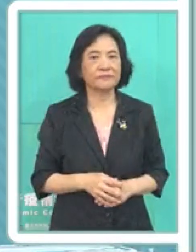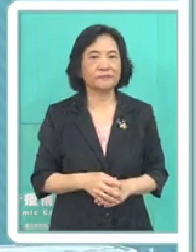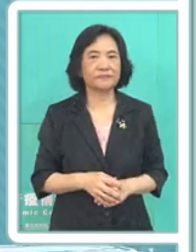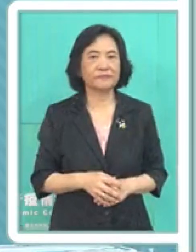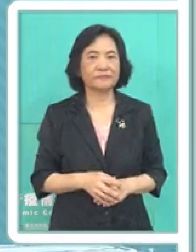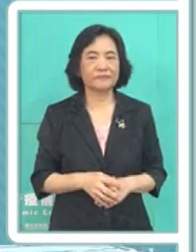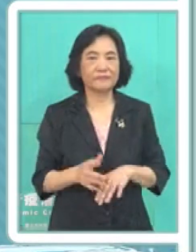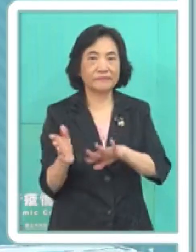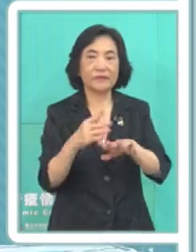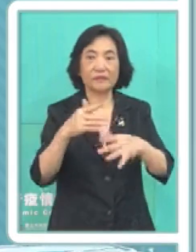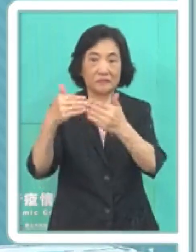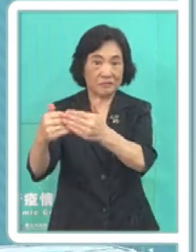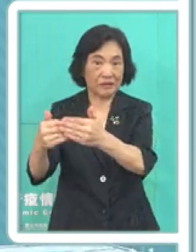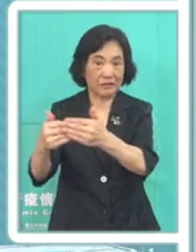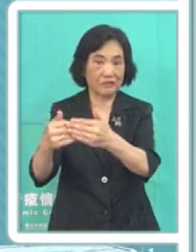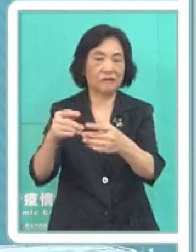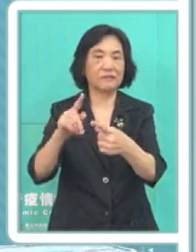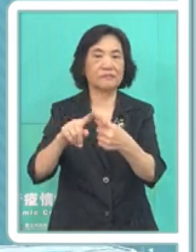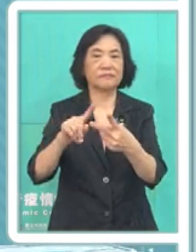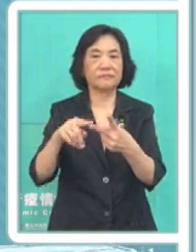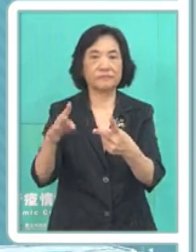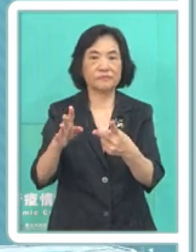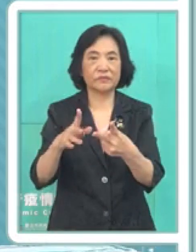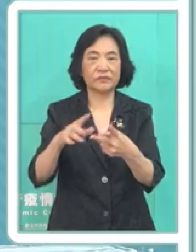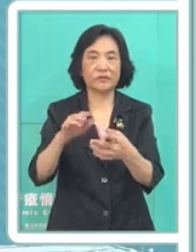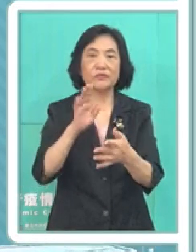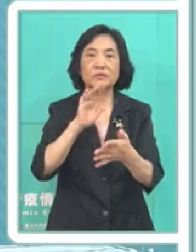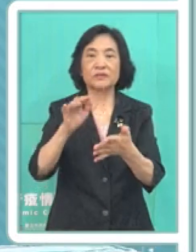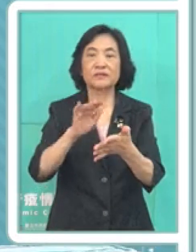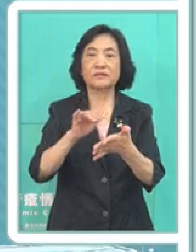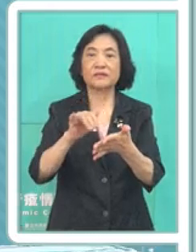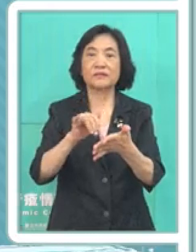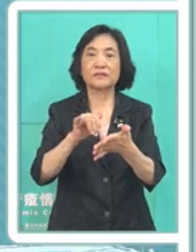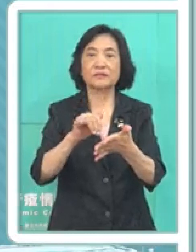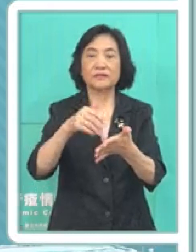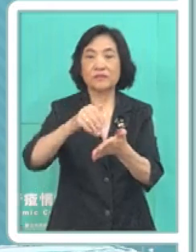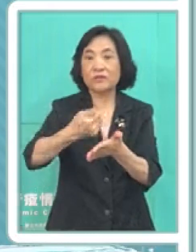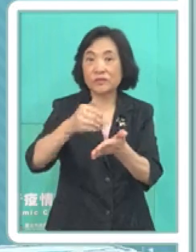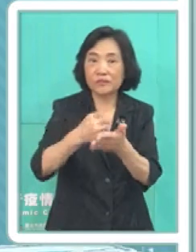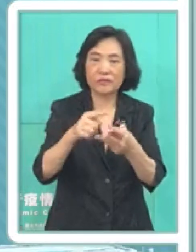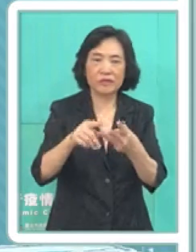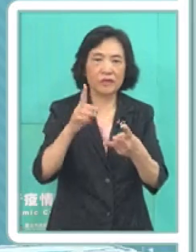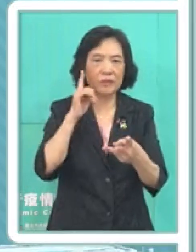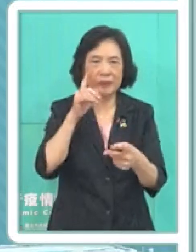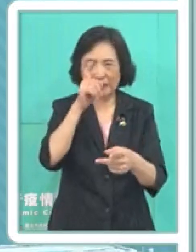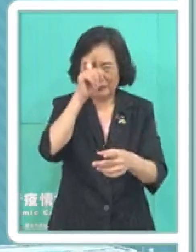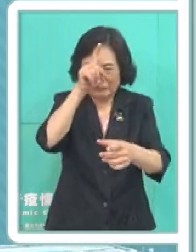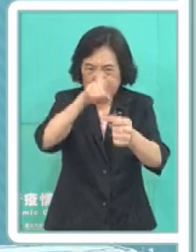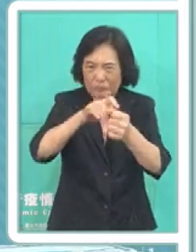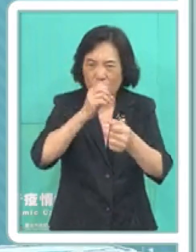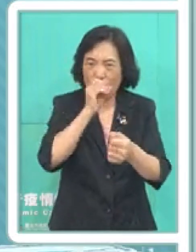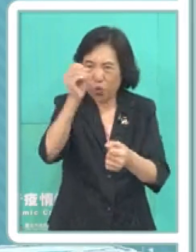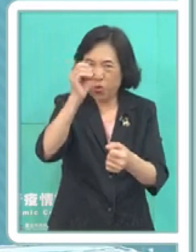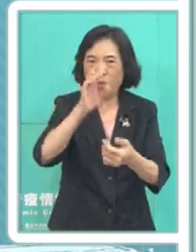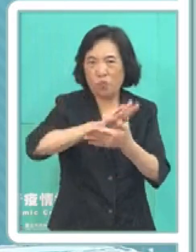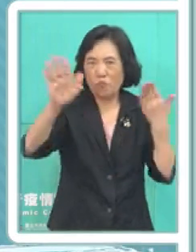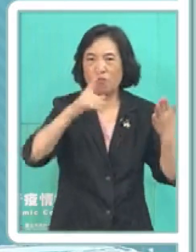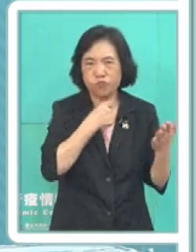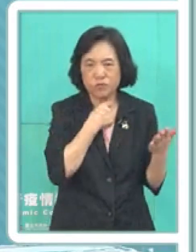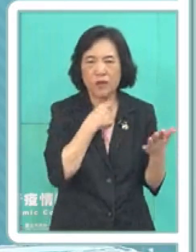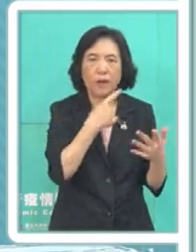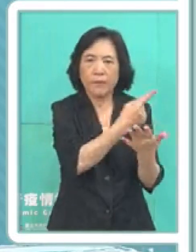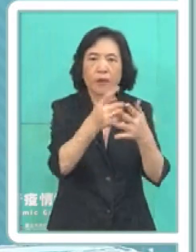来像中国或是纽西兰，我觉得也有些国家采清零战术，所以这个是一个